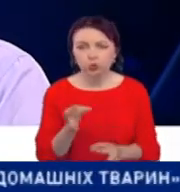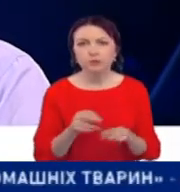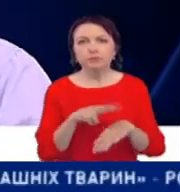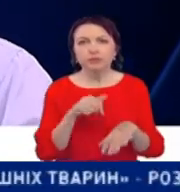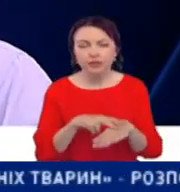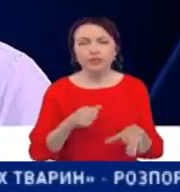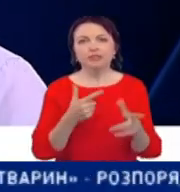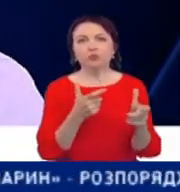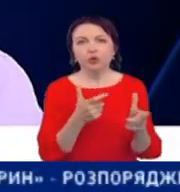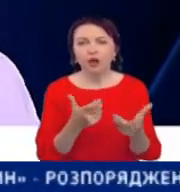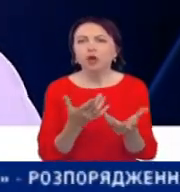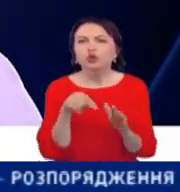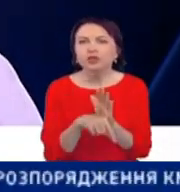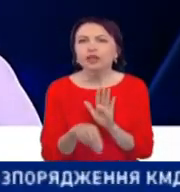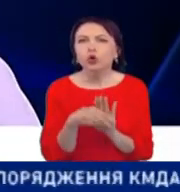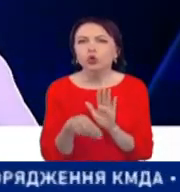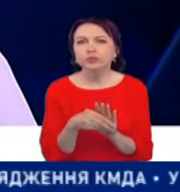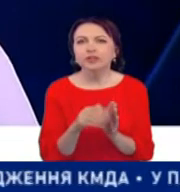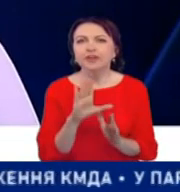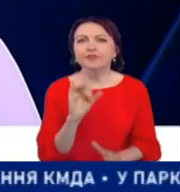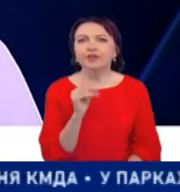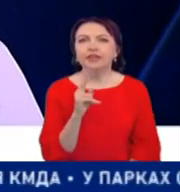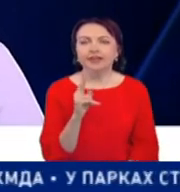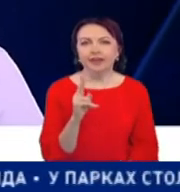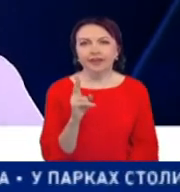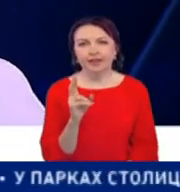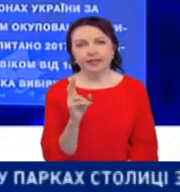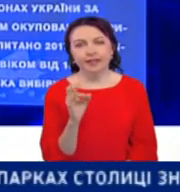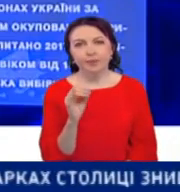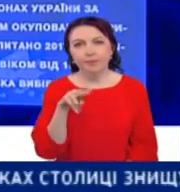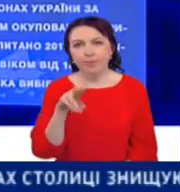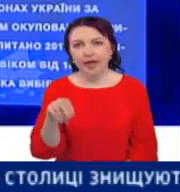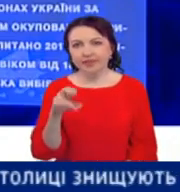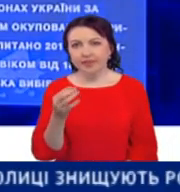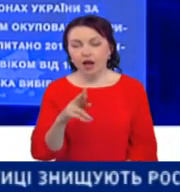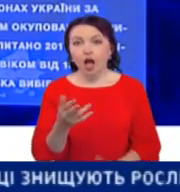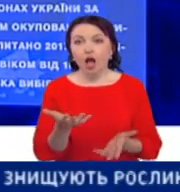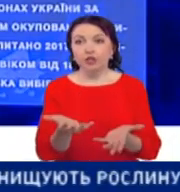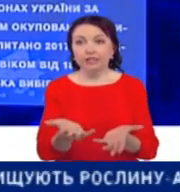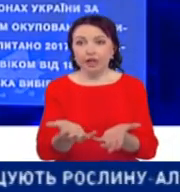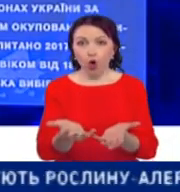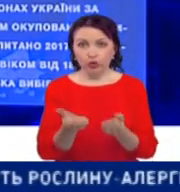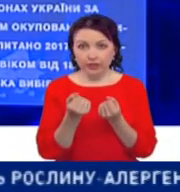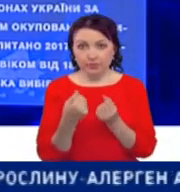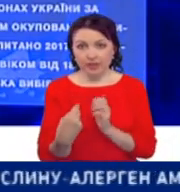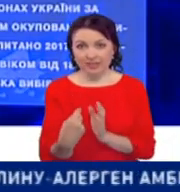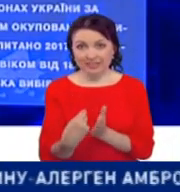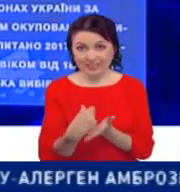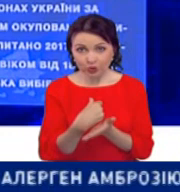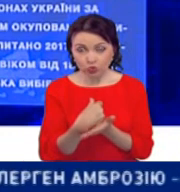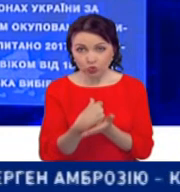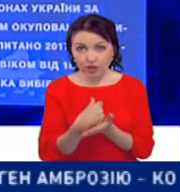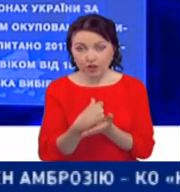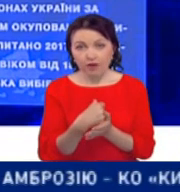справ, збройних дивіться, сил. Що таке корупція за Вікіпедією? Да? Це отримання власного якогось зиску, використовуючи